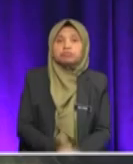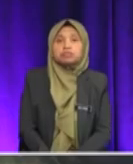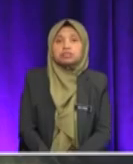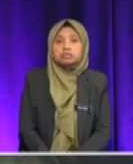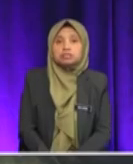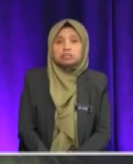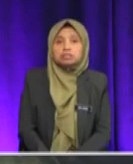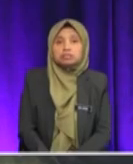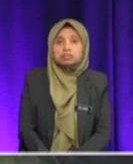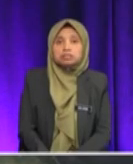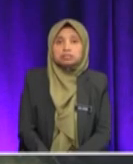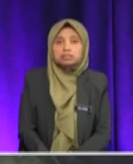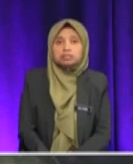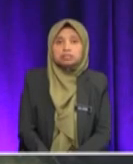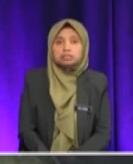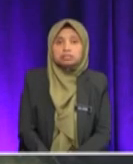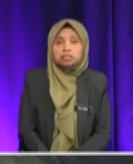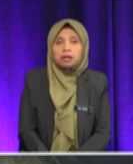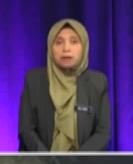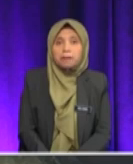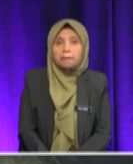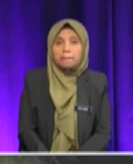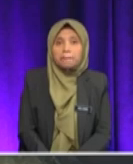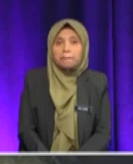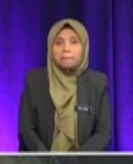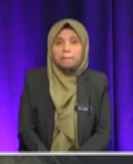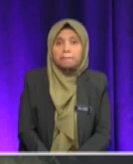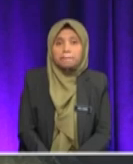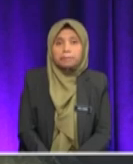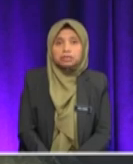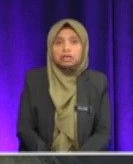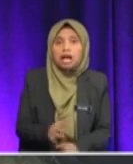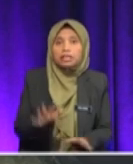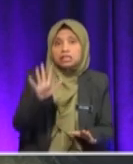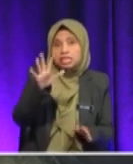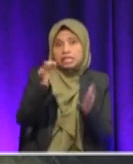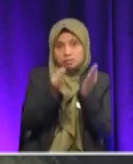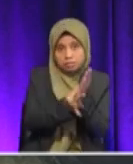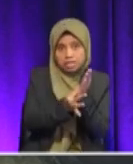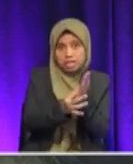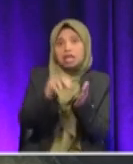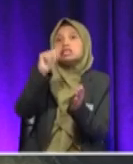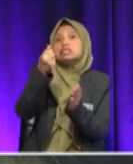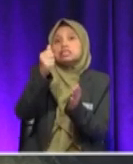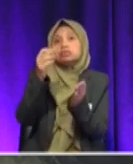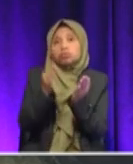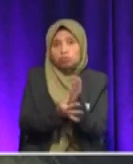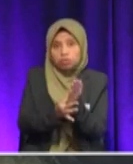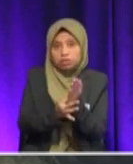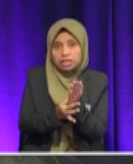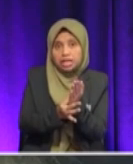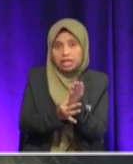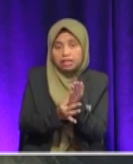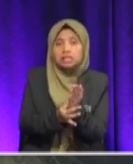Anggraini saya udah tahu udah senang six ego semata demi mesin udah gulsen dan 20cm sudah